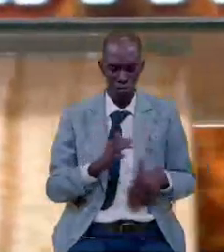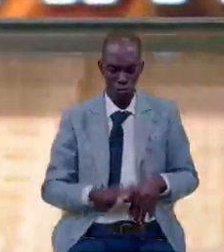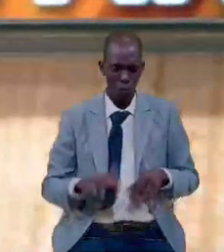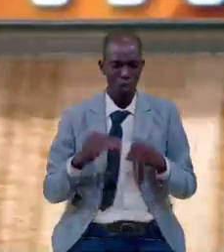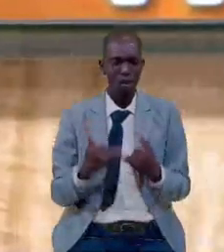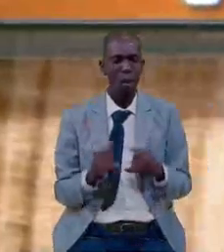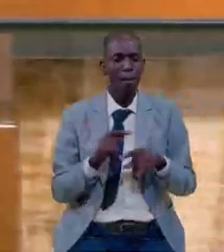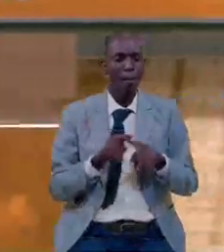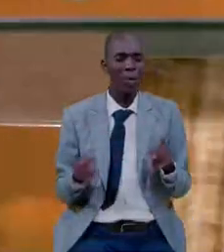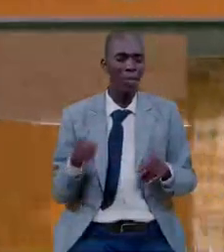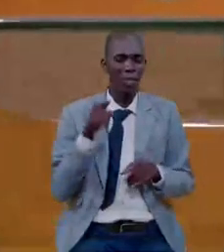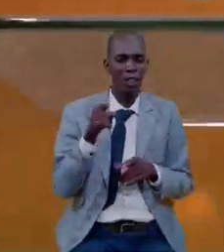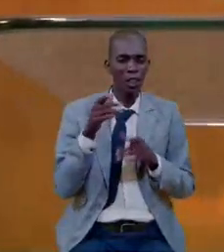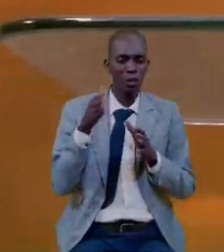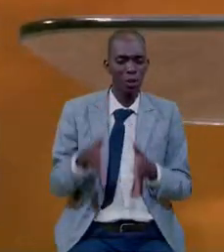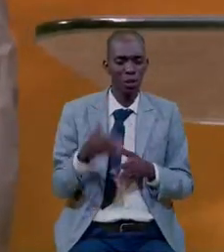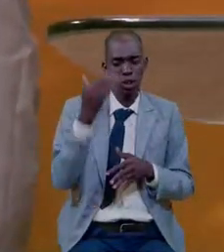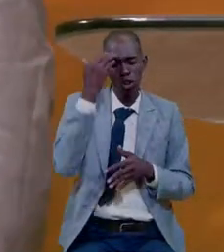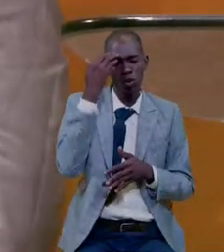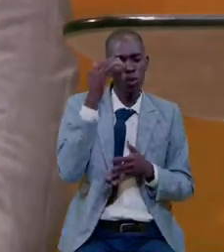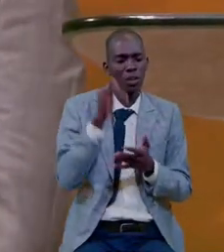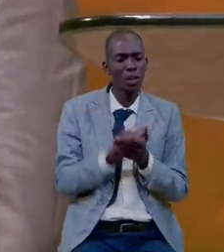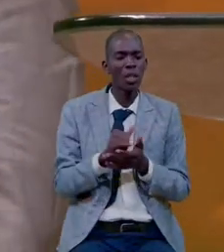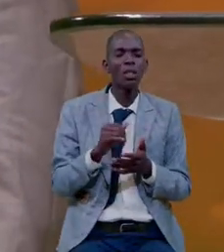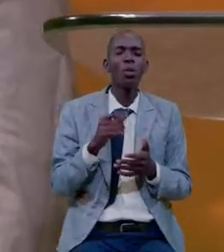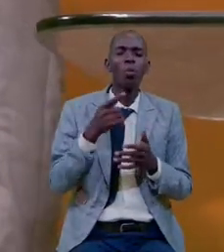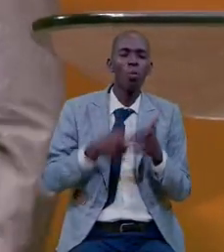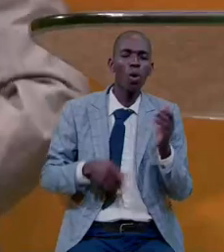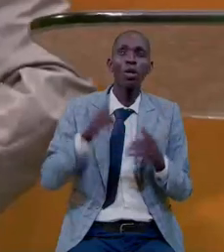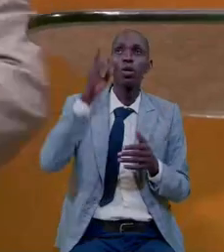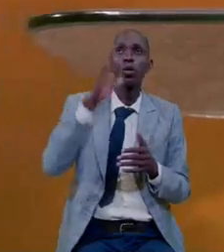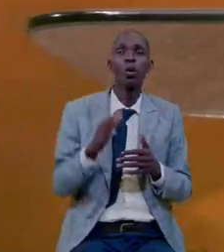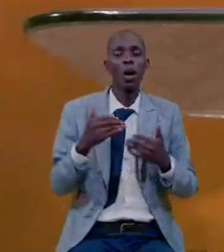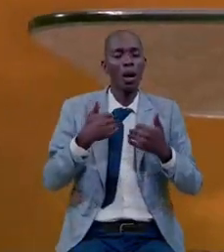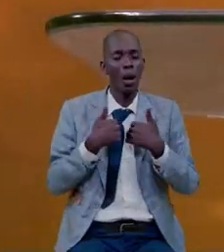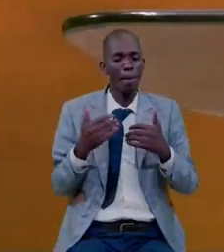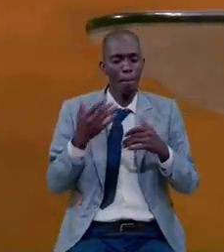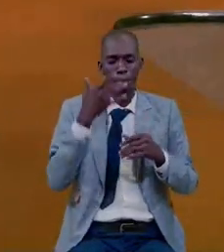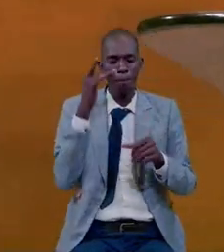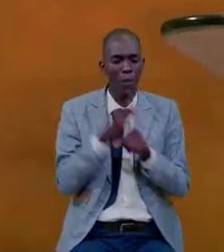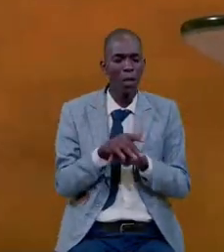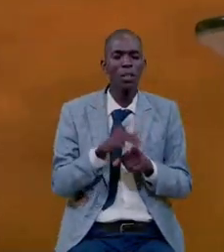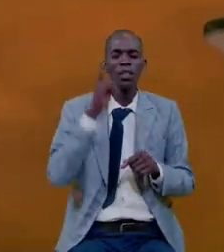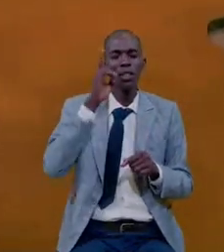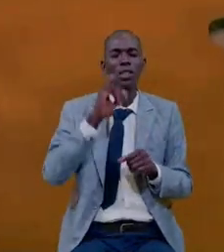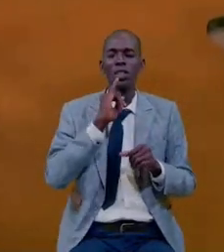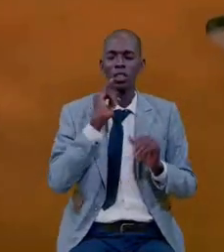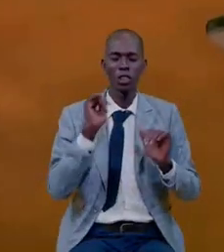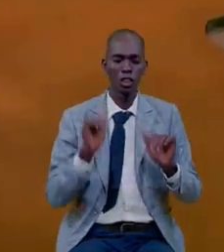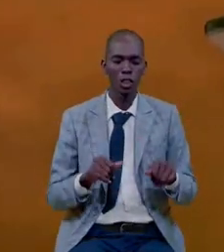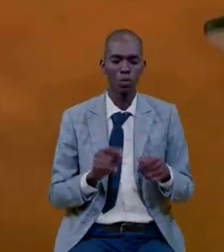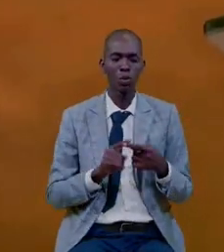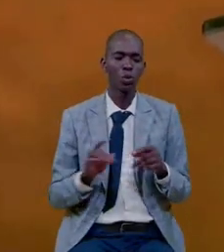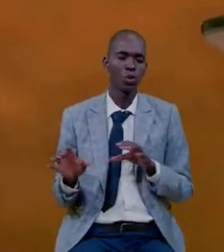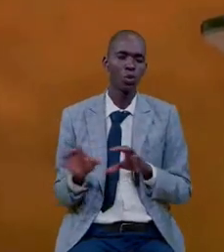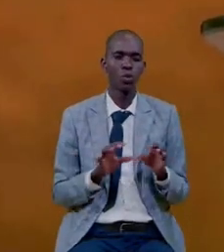il était convaincu que ce que Dieu a promis, qu'il est à mesure de l'accomplir, c'est la foi